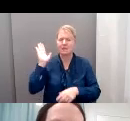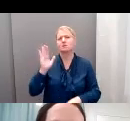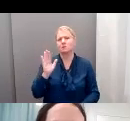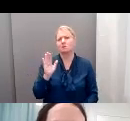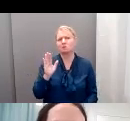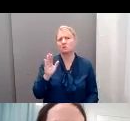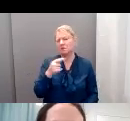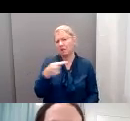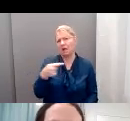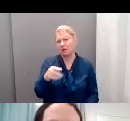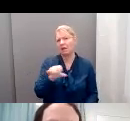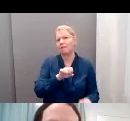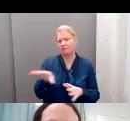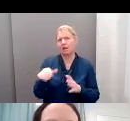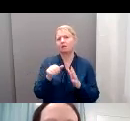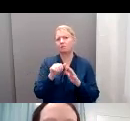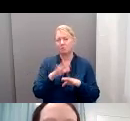hälsan.